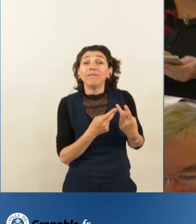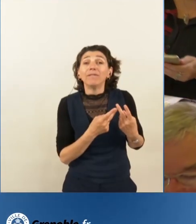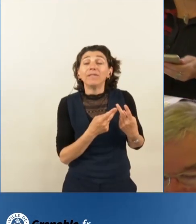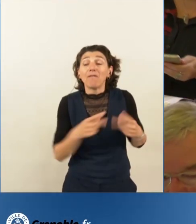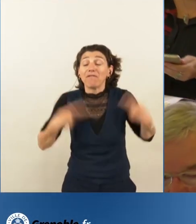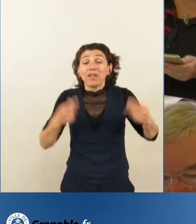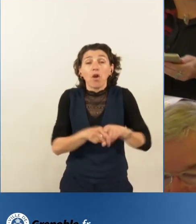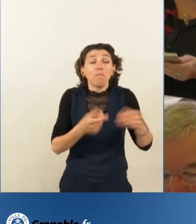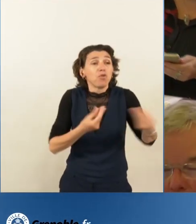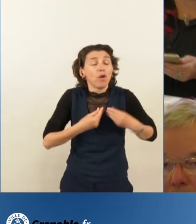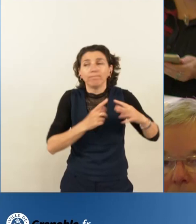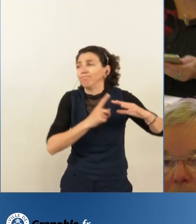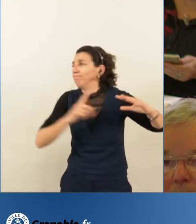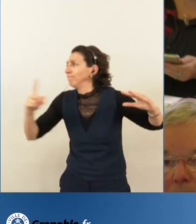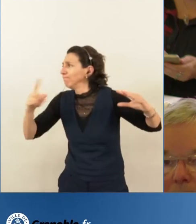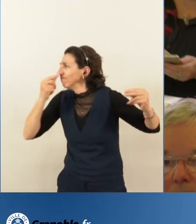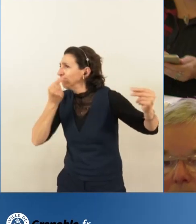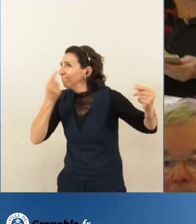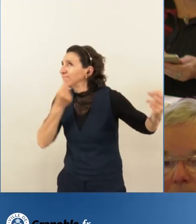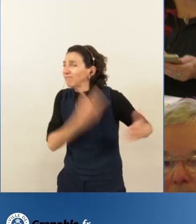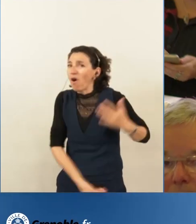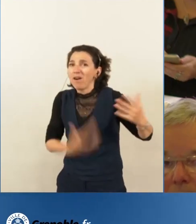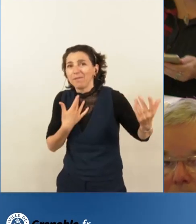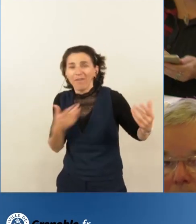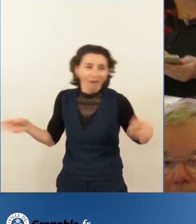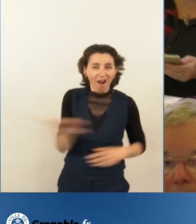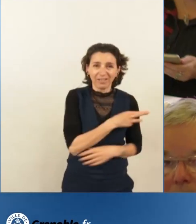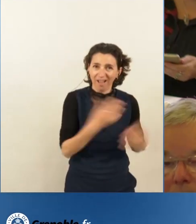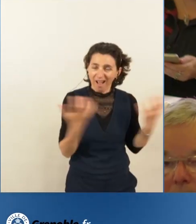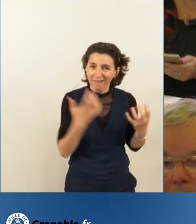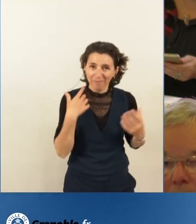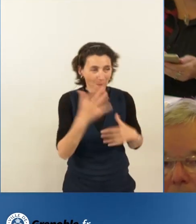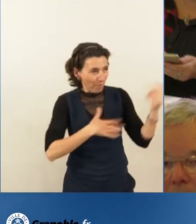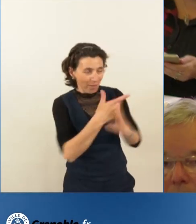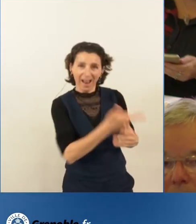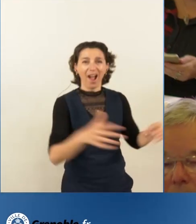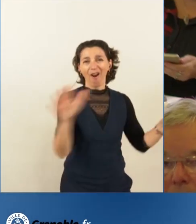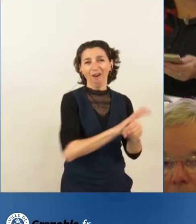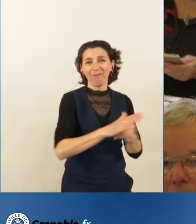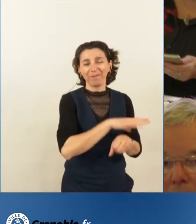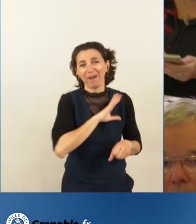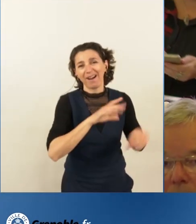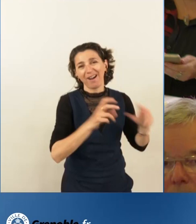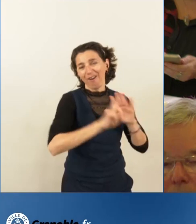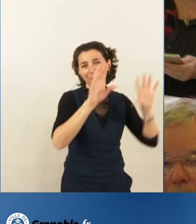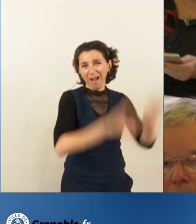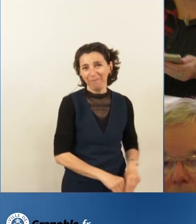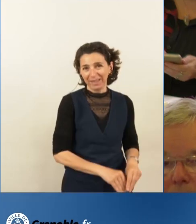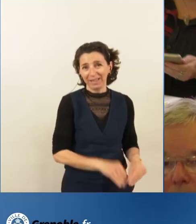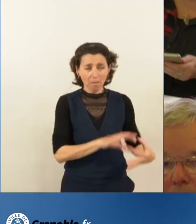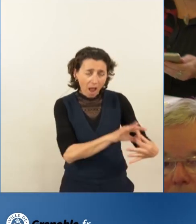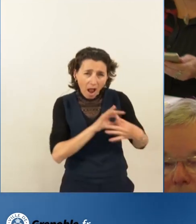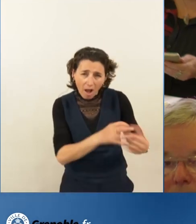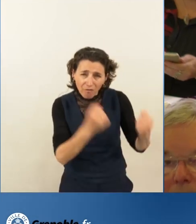il nous manquait quelque chose pour être heureux un lien d'effectible que personne ne pourra briser c'est ici avec cette ville avec notre